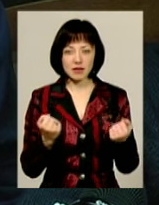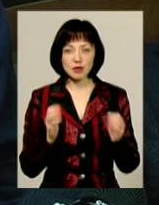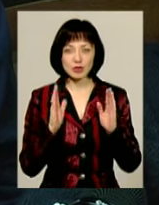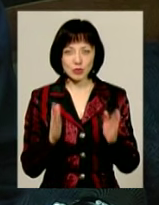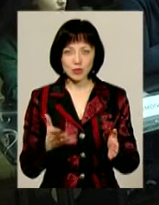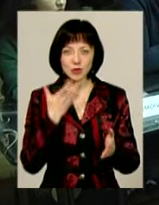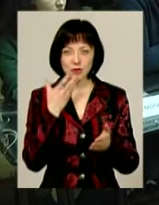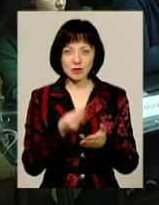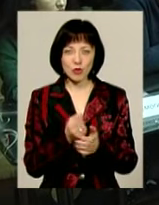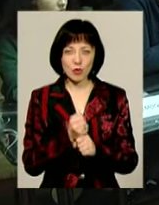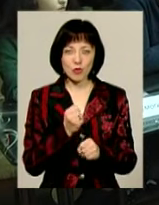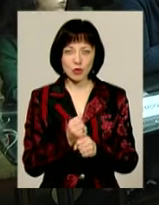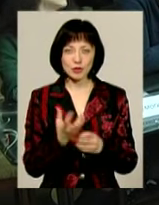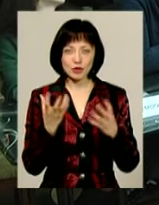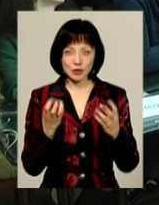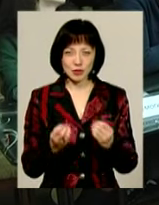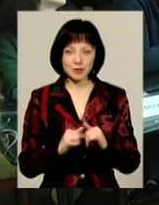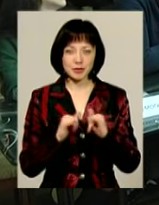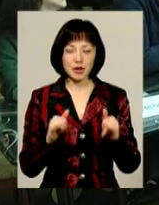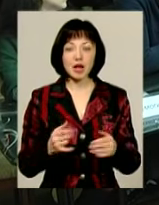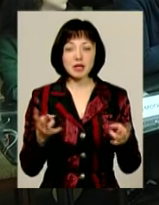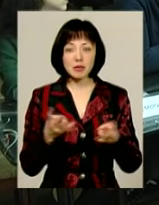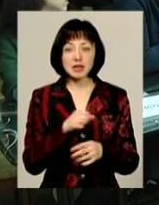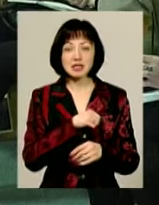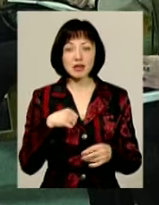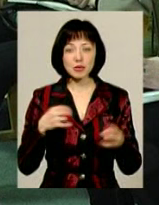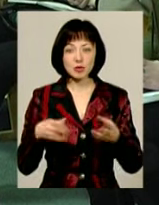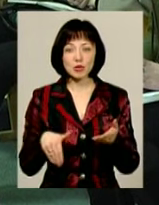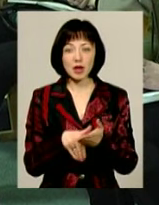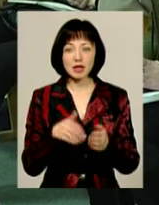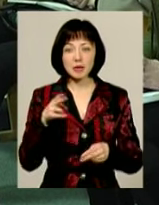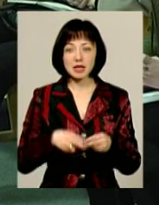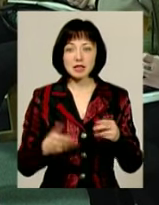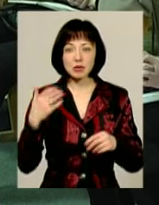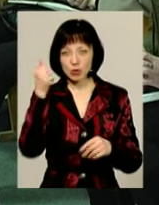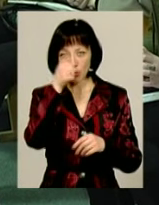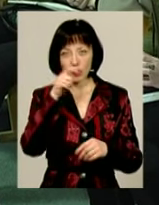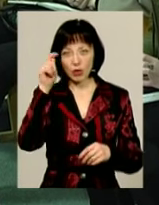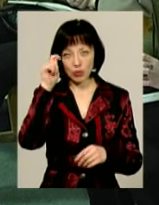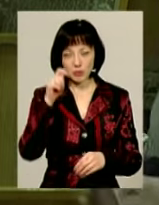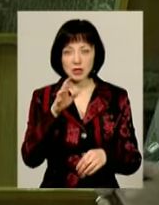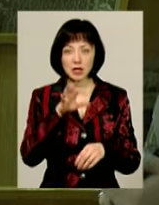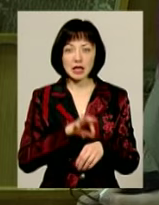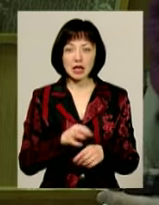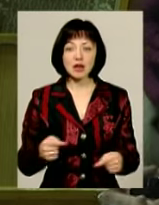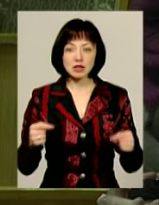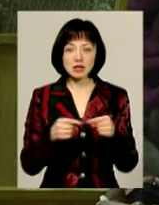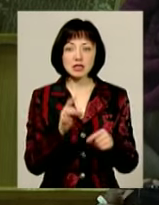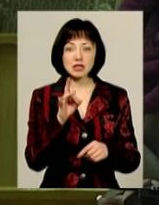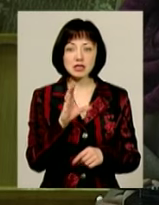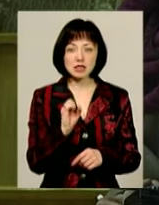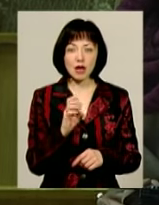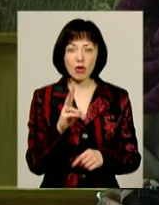продовжувати свій шлях. Тепер Артемко й сам потребує допомоги. Наприкінці минулого року у хлопчика діагностували саркому